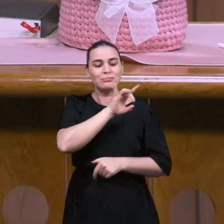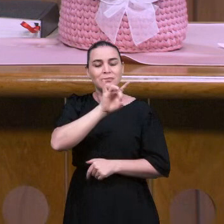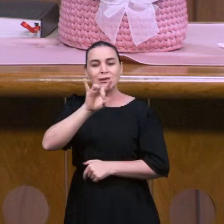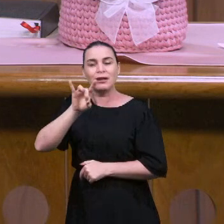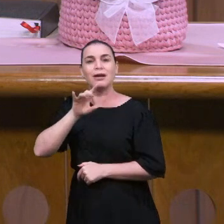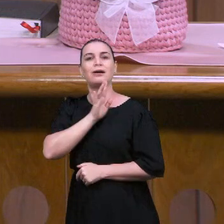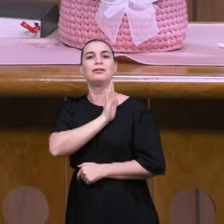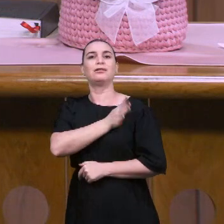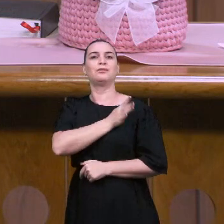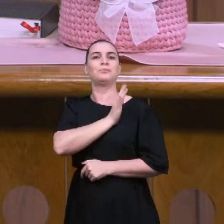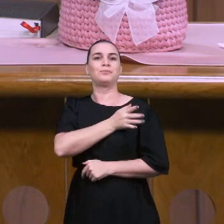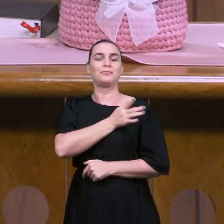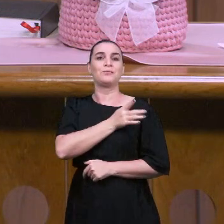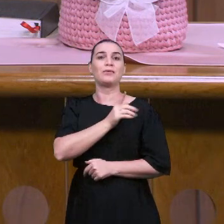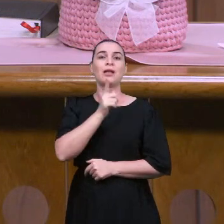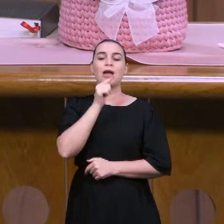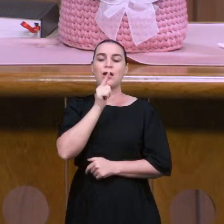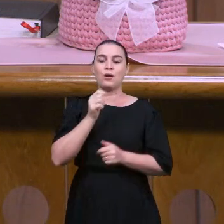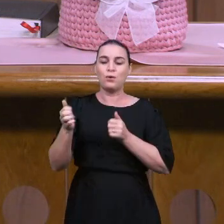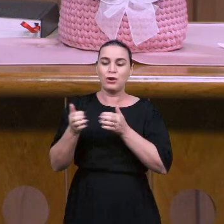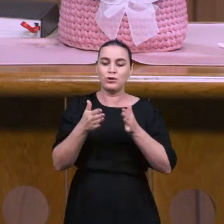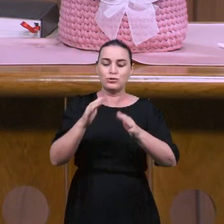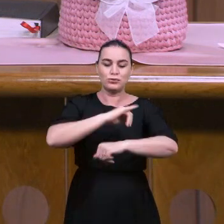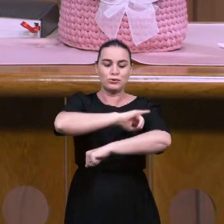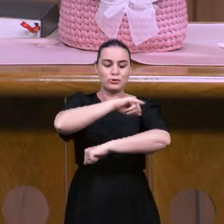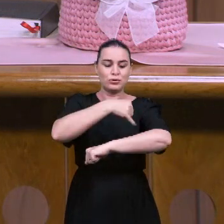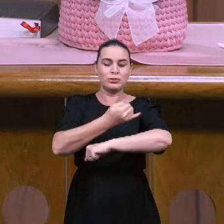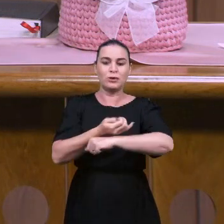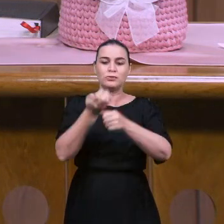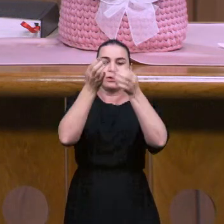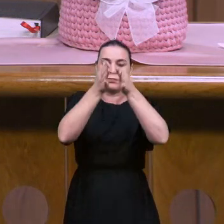montrons ici, le fleuve Jourdain s'est ouvert.